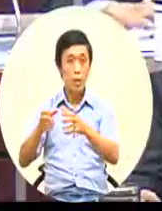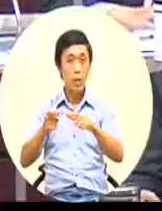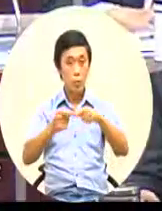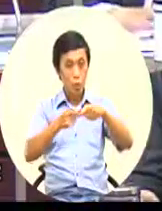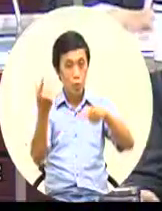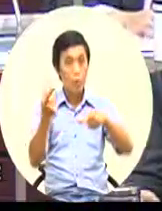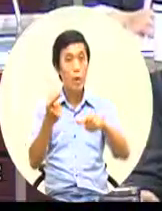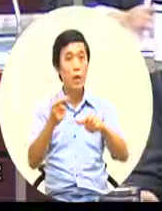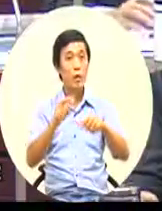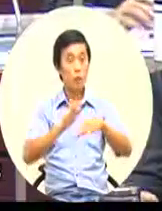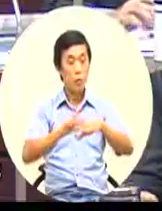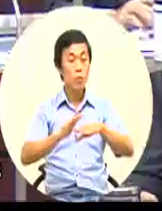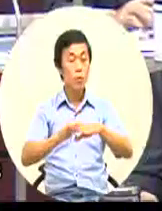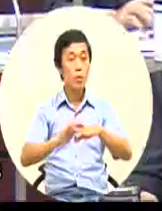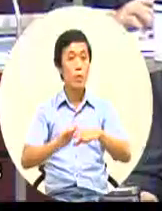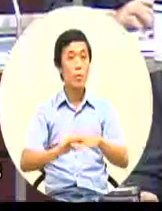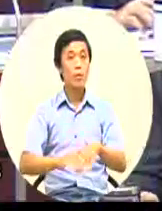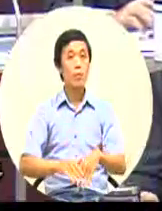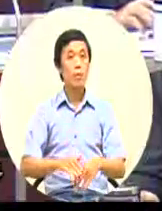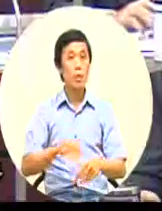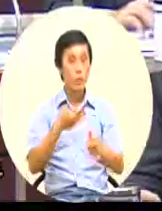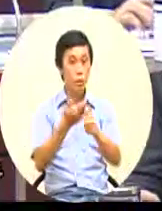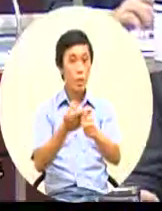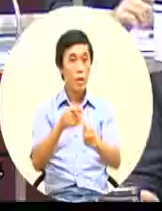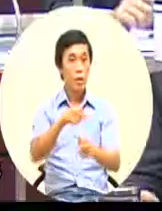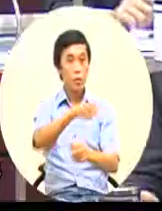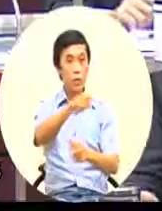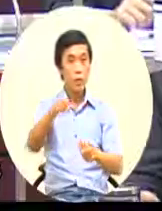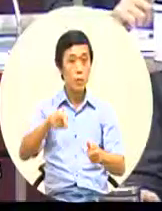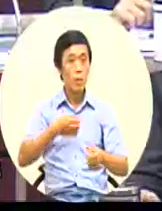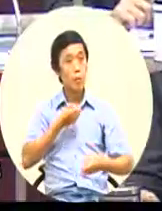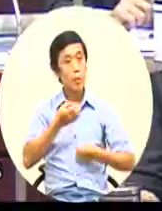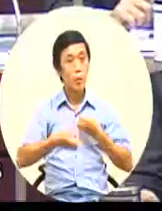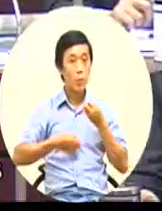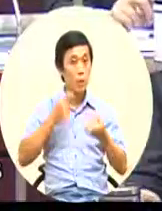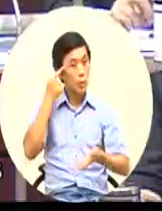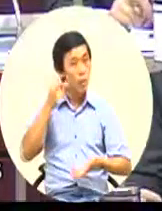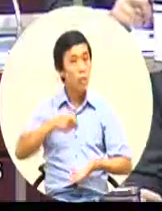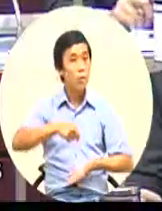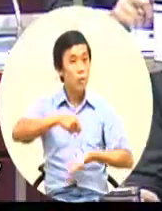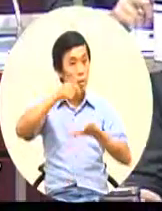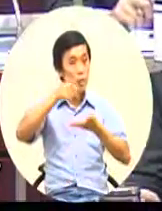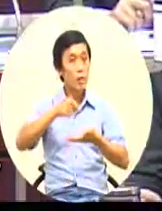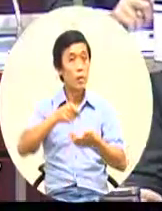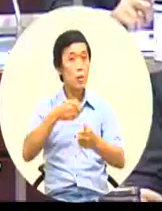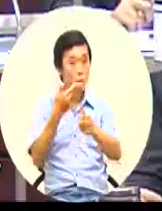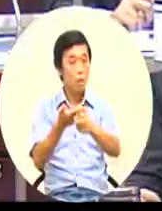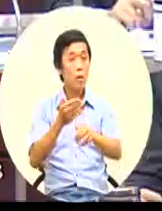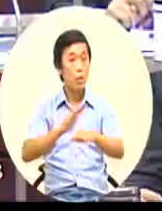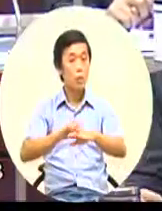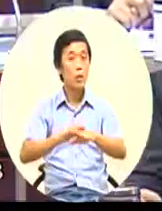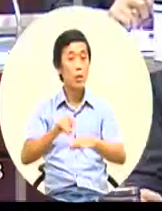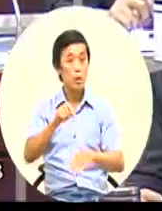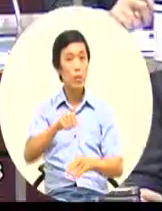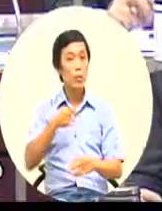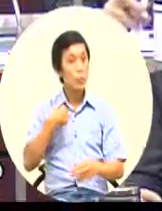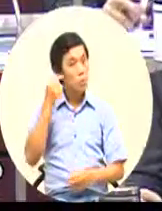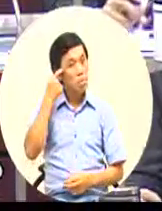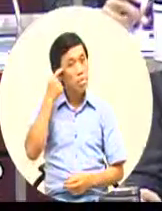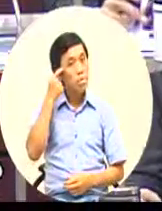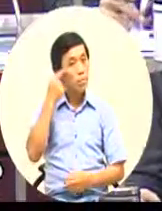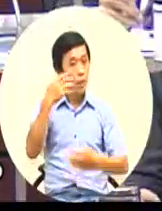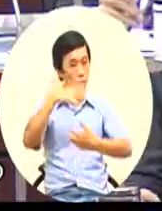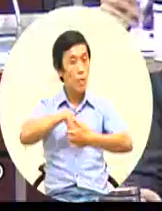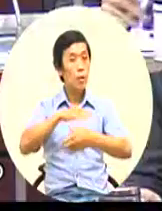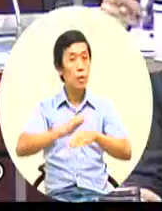开。更让大家有更多表达意见的机会，我想这个部分我们都愿意来思考。